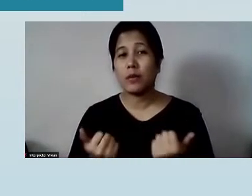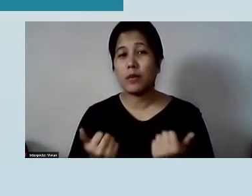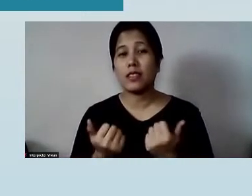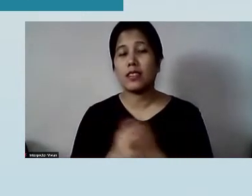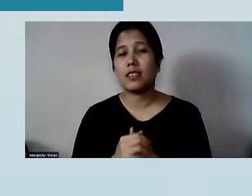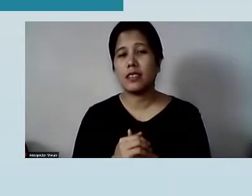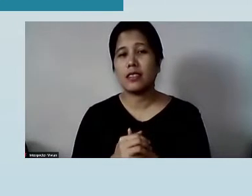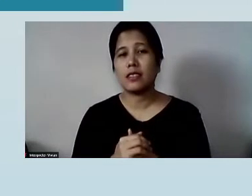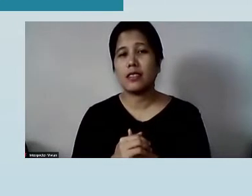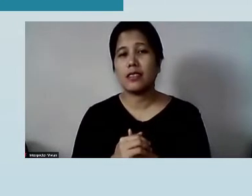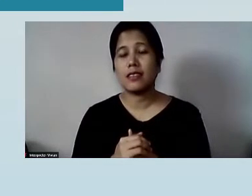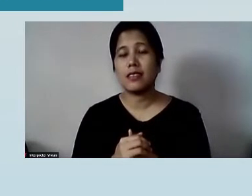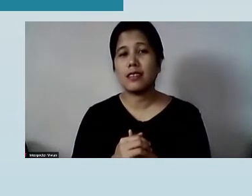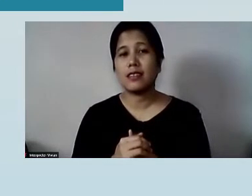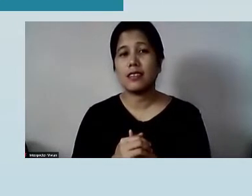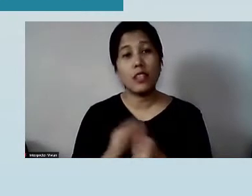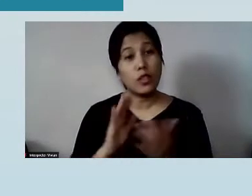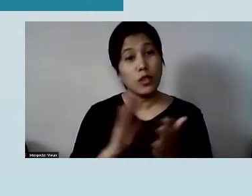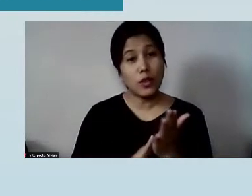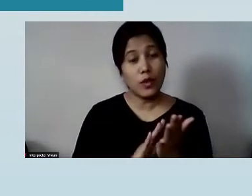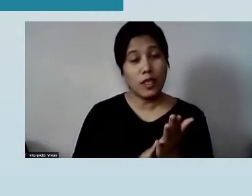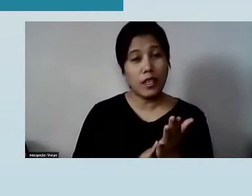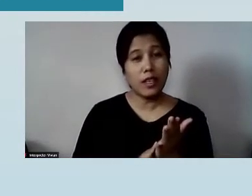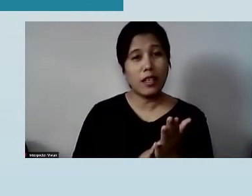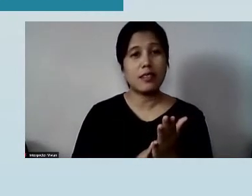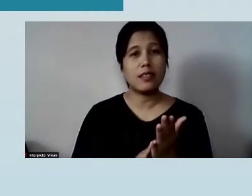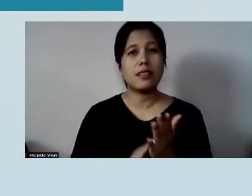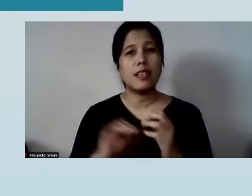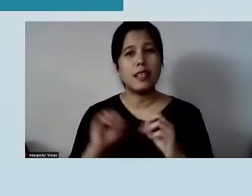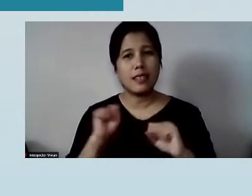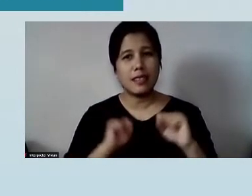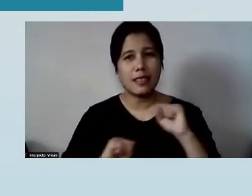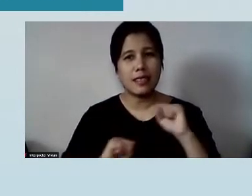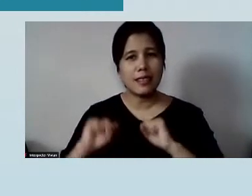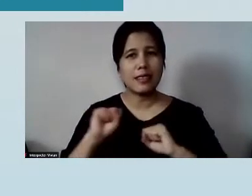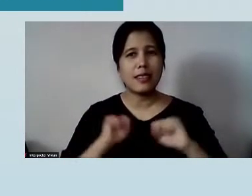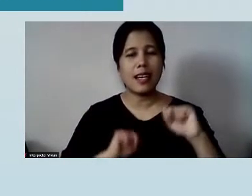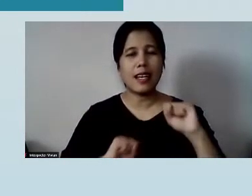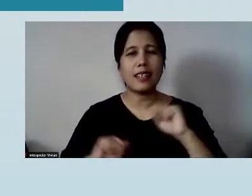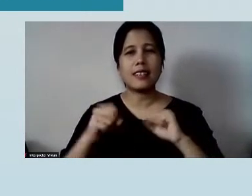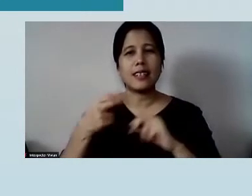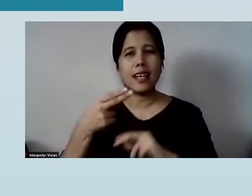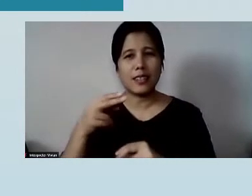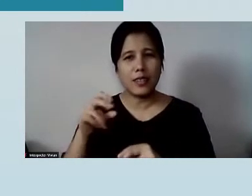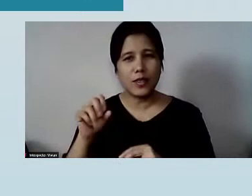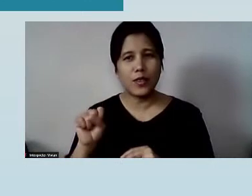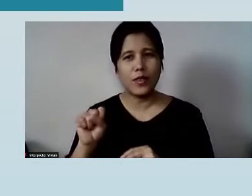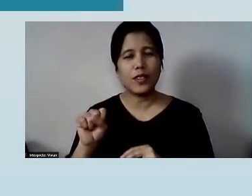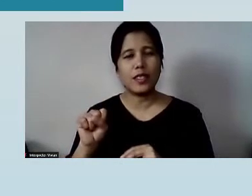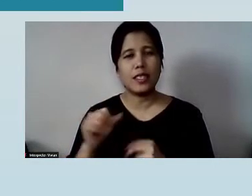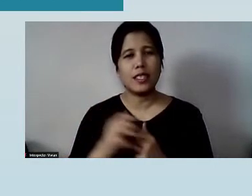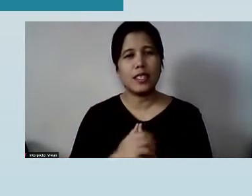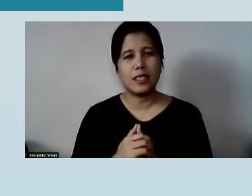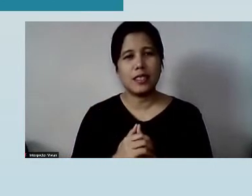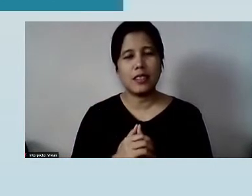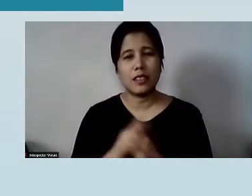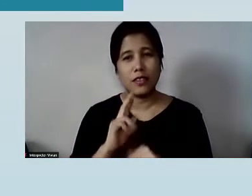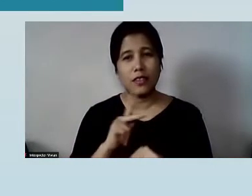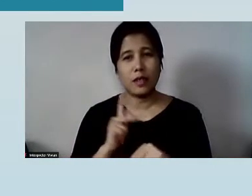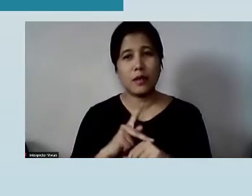mga eskwelahan, sa mga science high schools natin, Philippine Science High Schools,